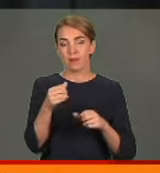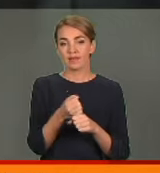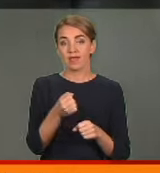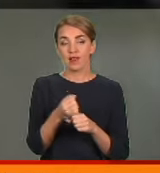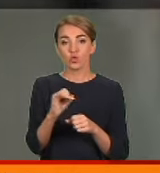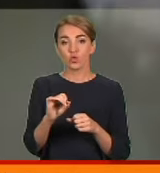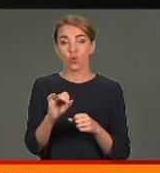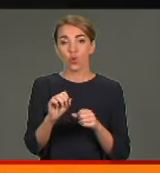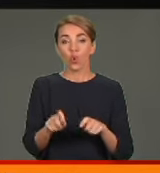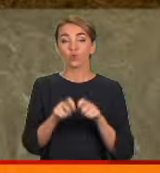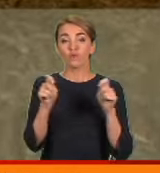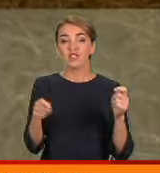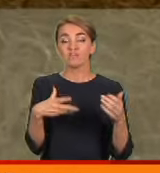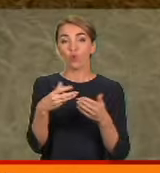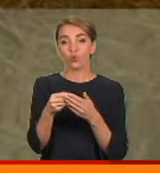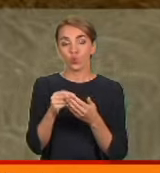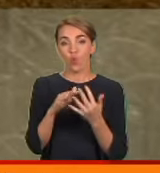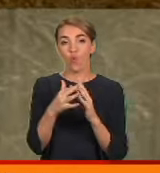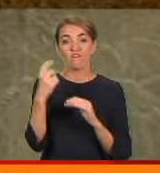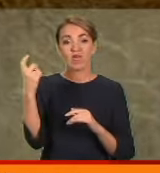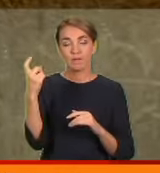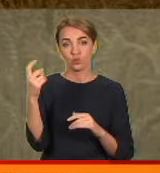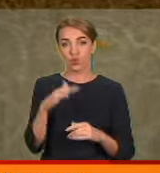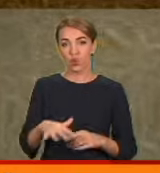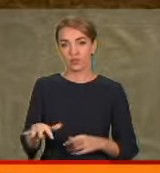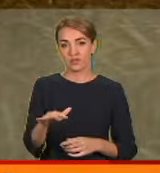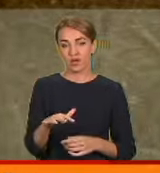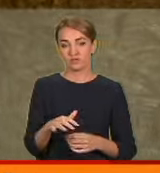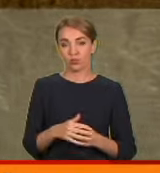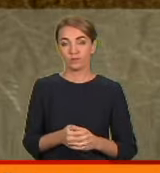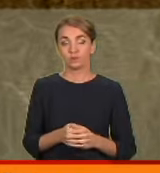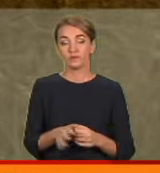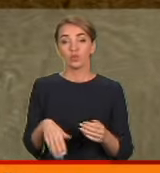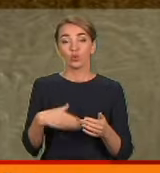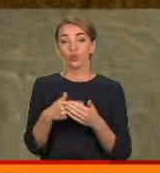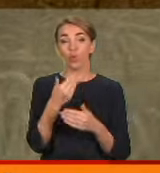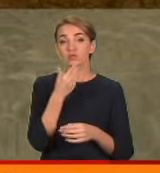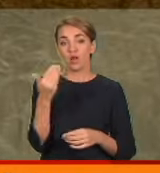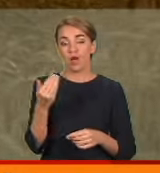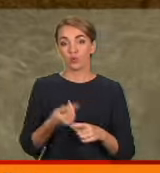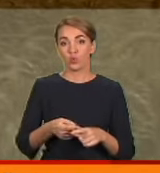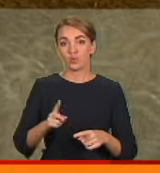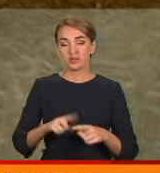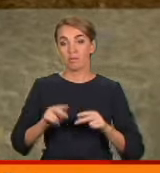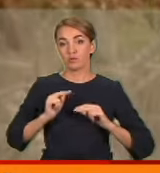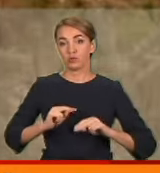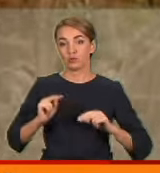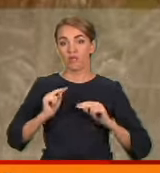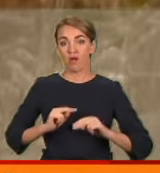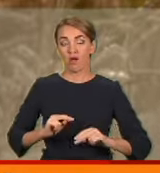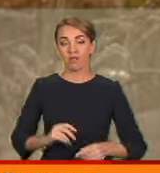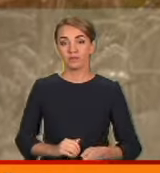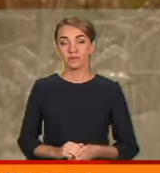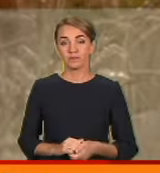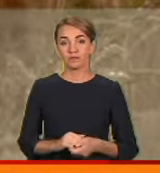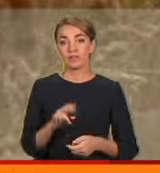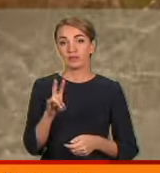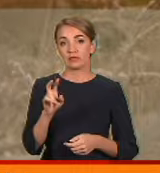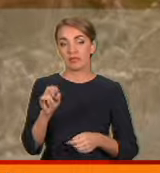и основать свое фермерское хозяйство. Ну, до останнього це ж працював на